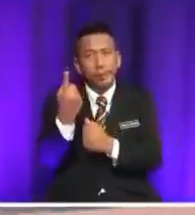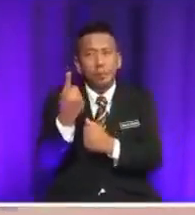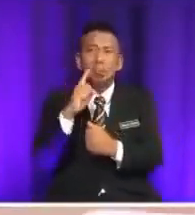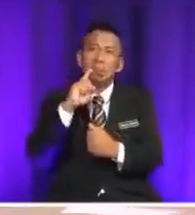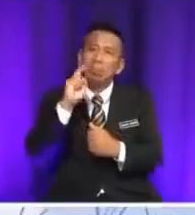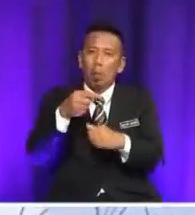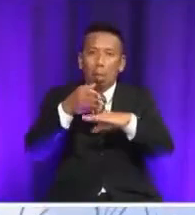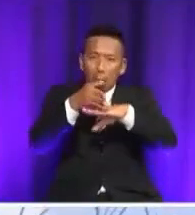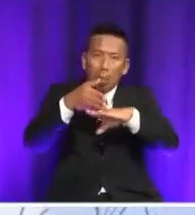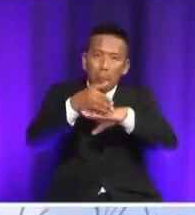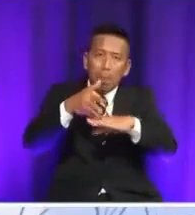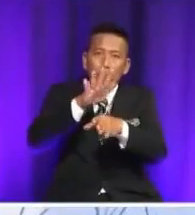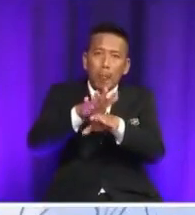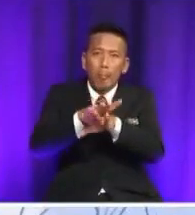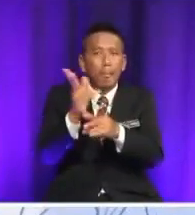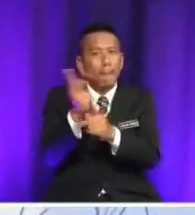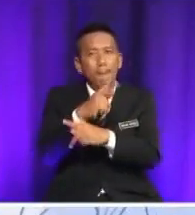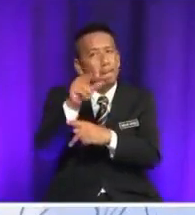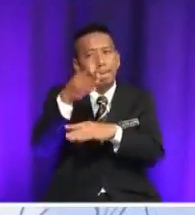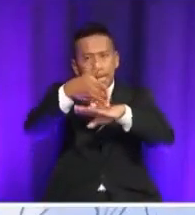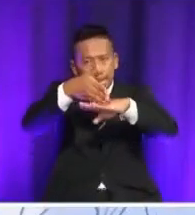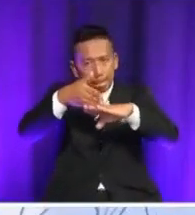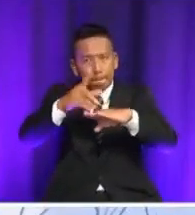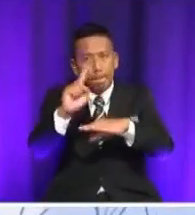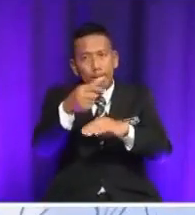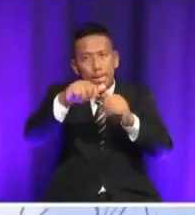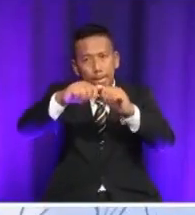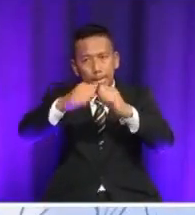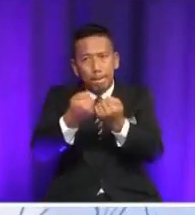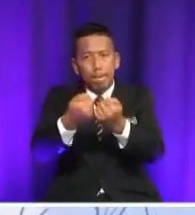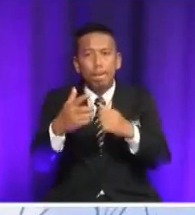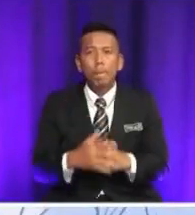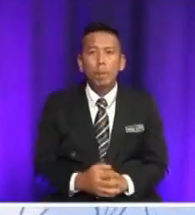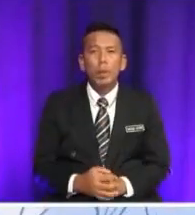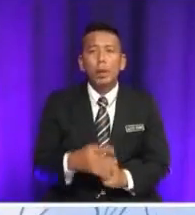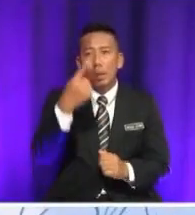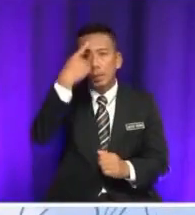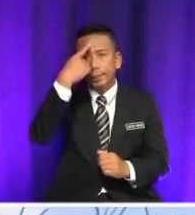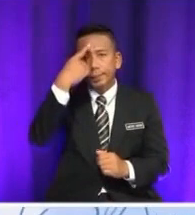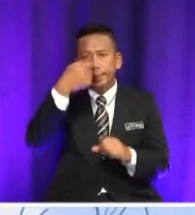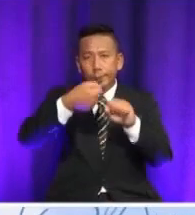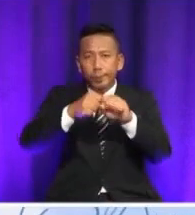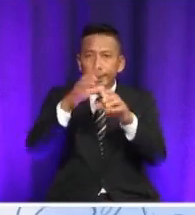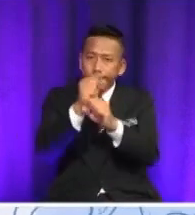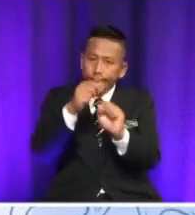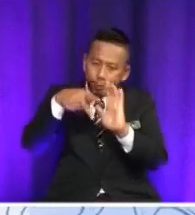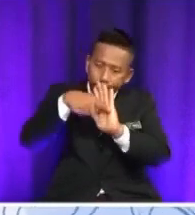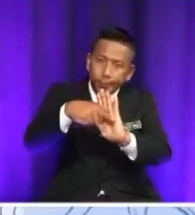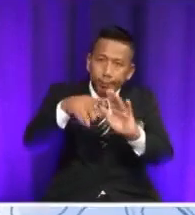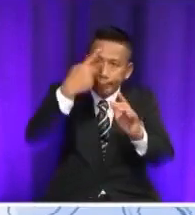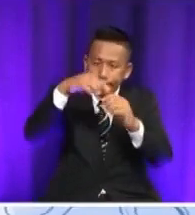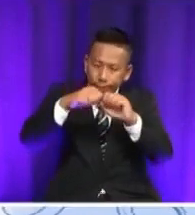enak potong habis potong Untuk dia macam bagi panduan kepada dia untuk